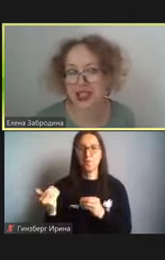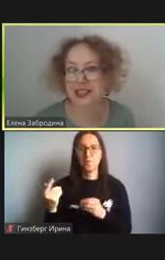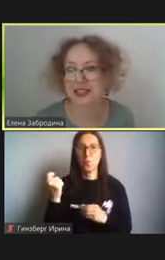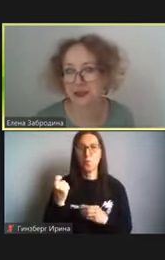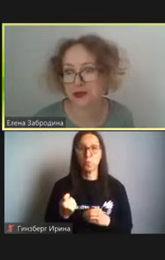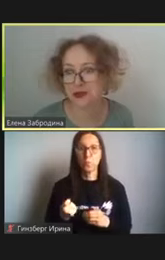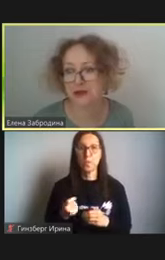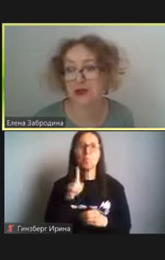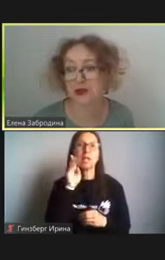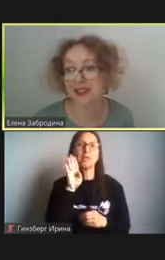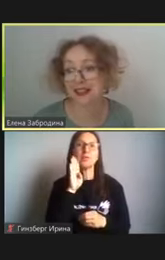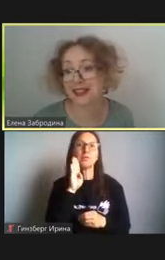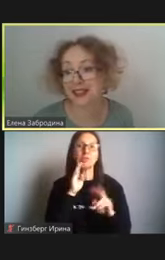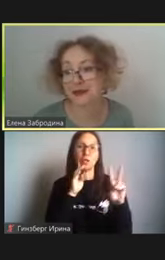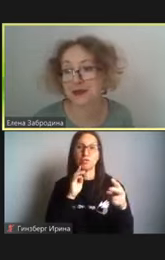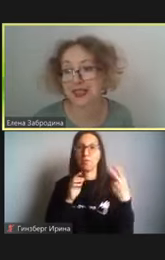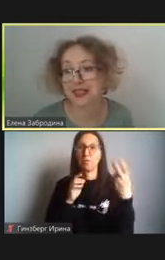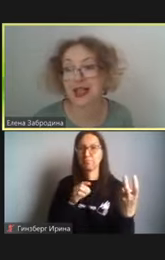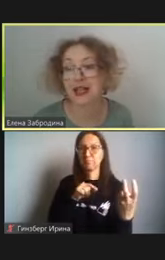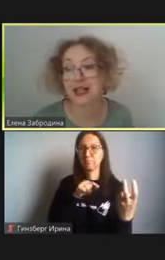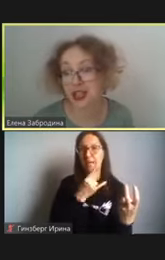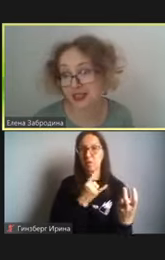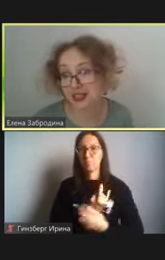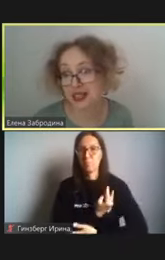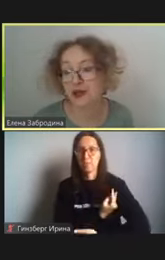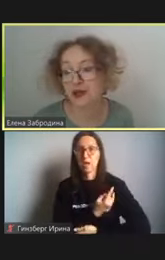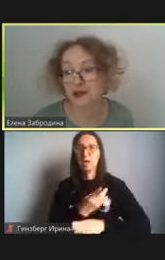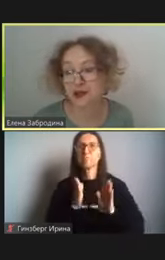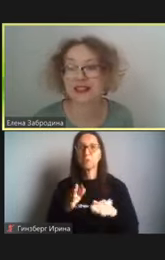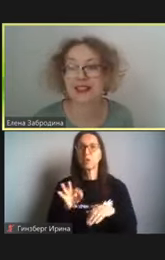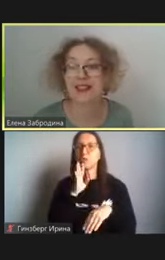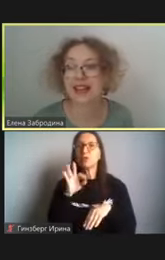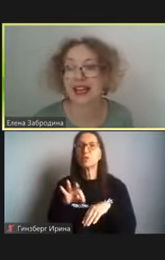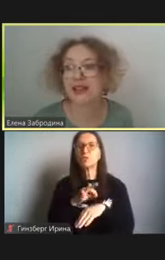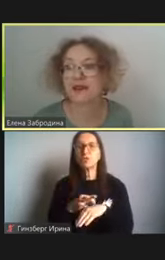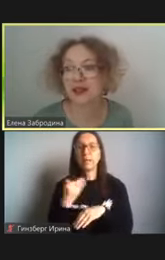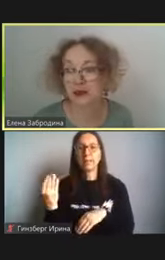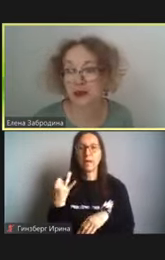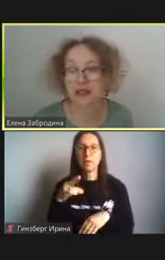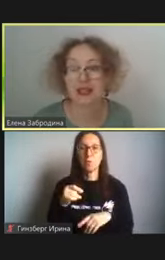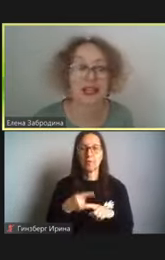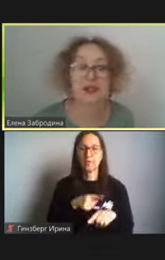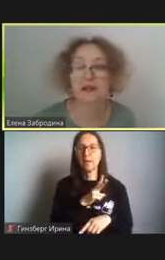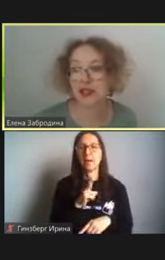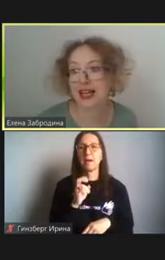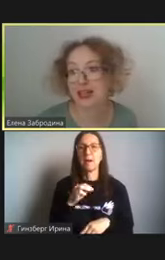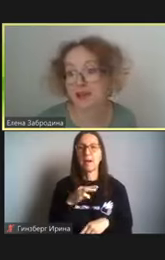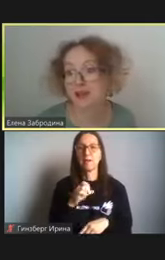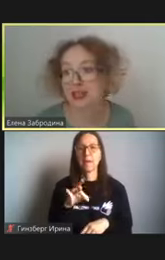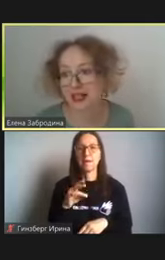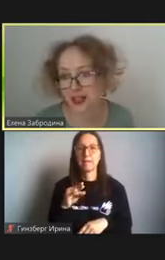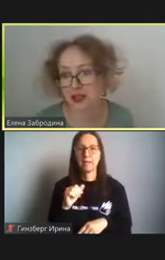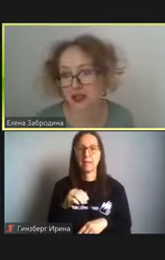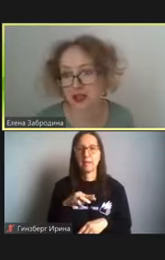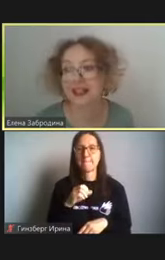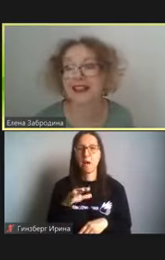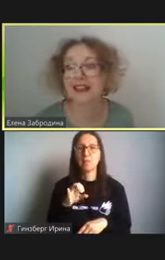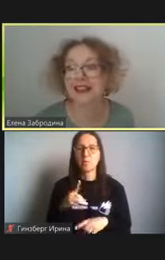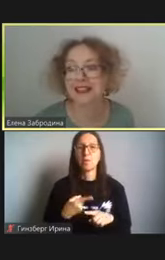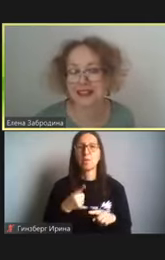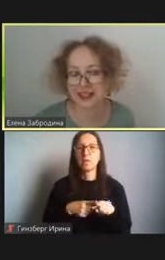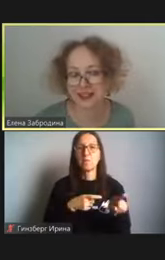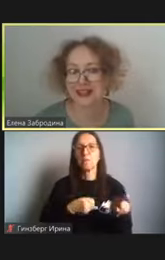молодая женщина с ребенком на руках, это на самом деле жена Йортенса Катарина ван Норт. И его, скорее всего, старшая